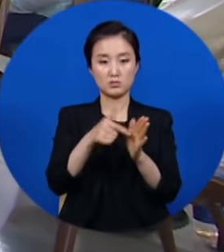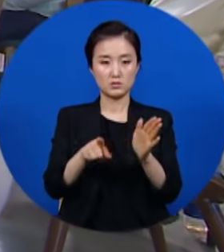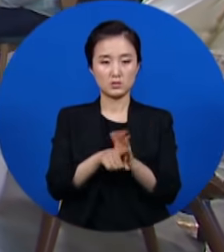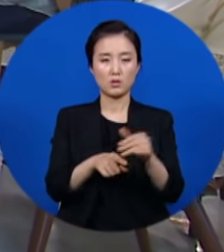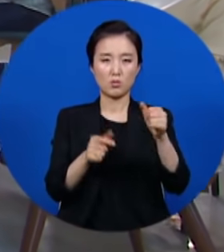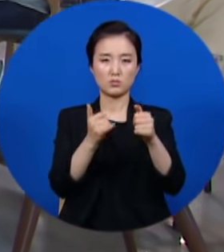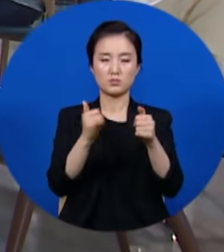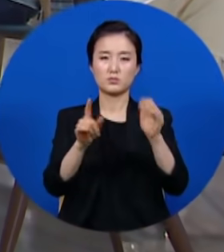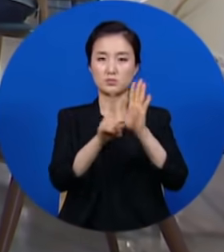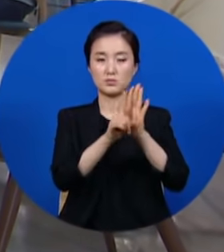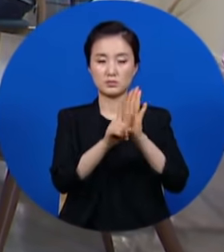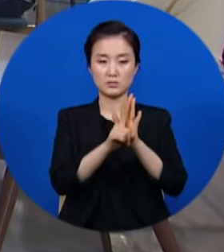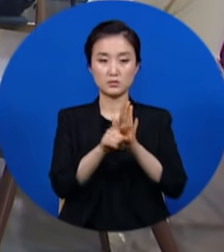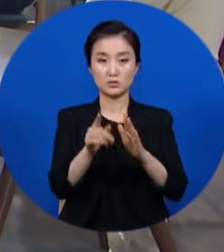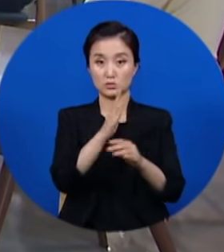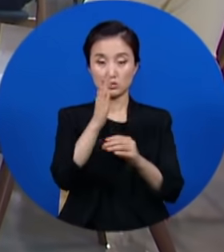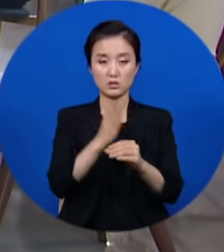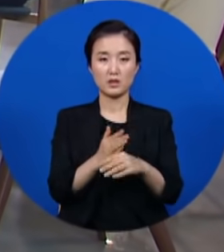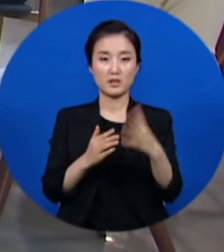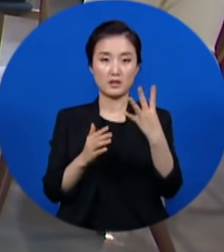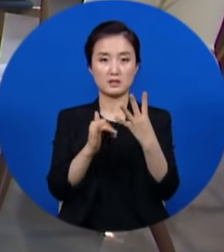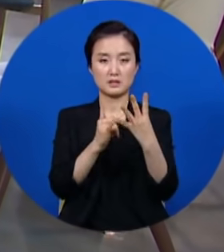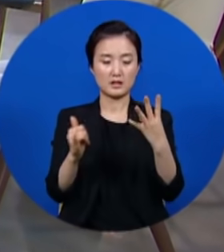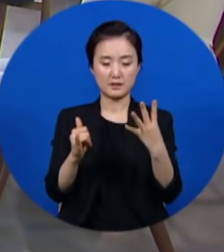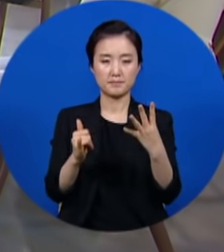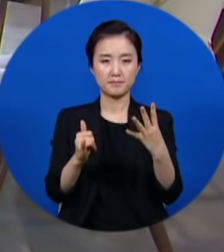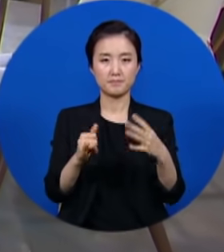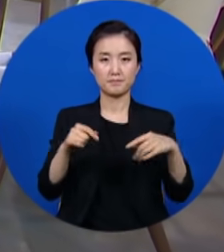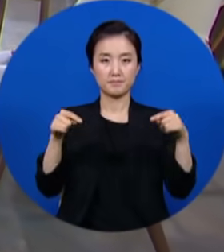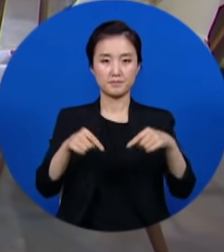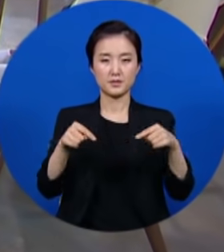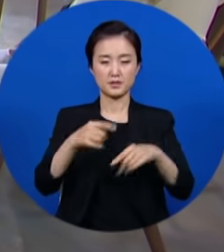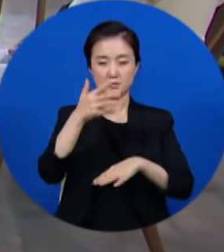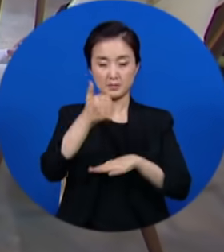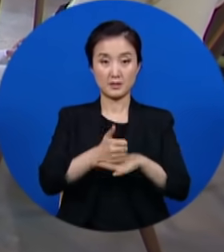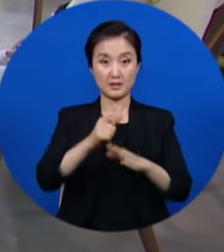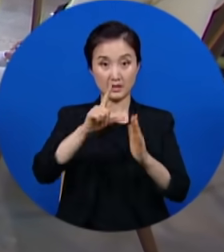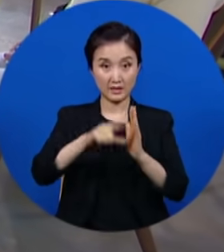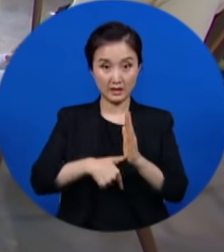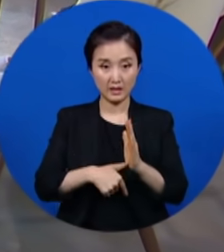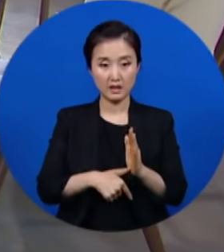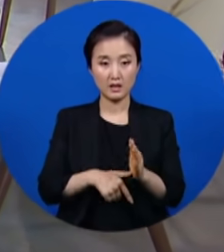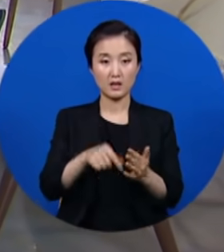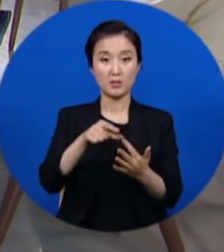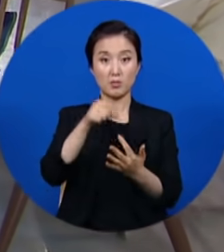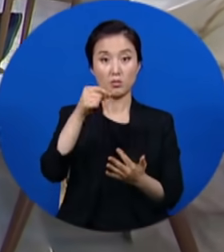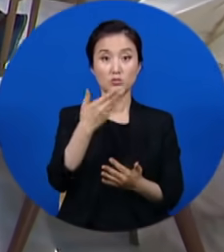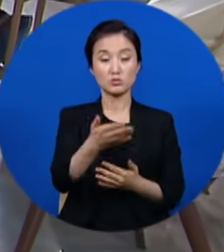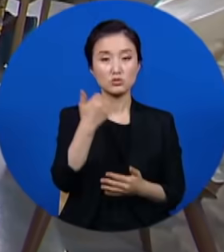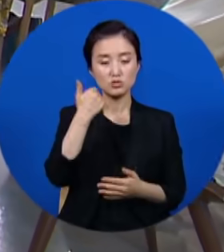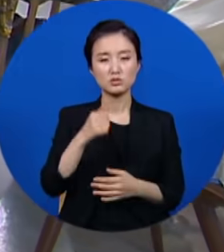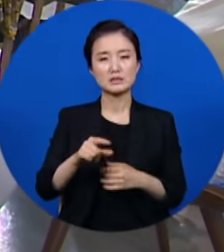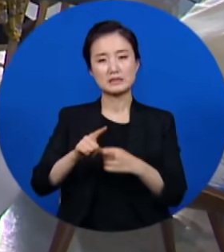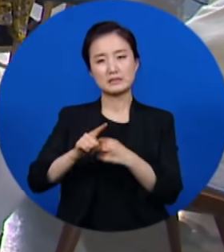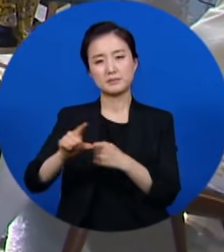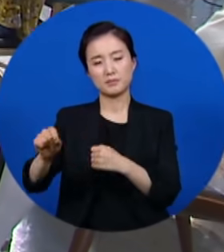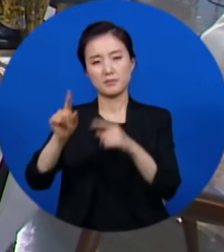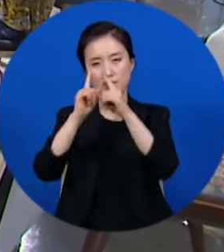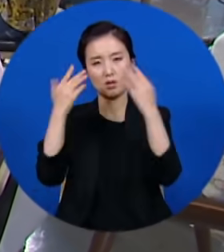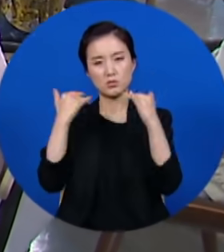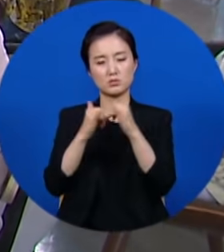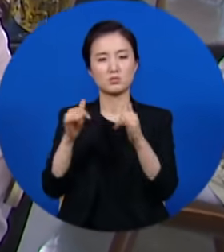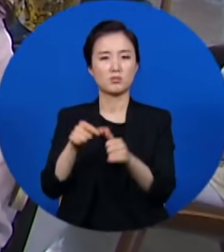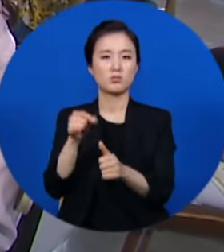말해 지표로 살아 그렇게 4명을 최적 면제 벌렸는데 결국 누구를 뽑아 냐 지방대 출신을 뽑았습니다 이제는